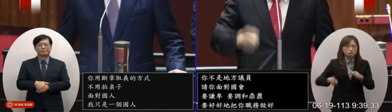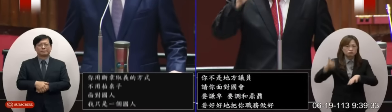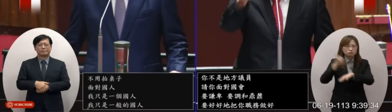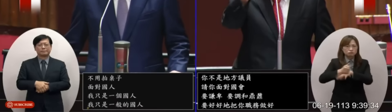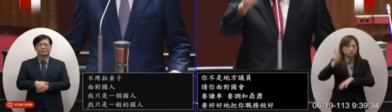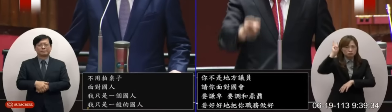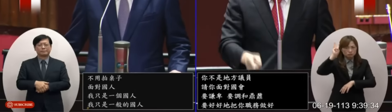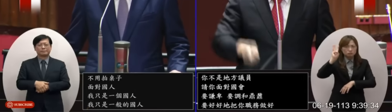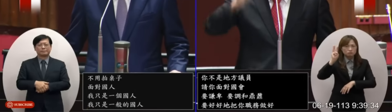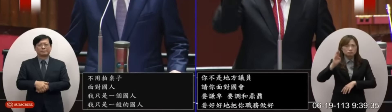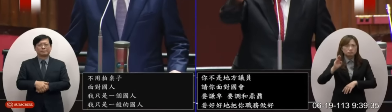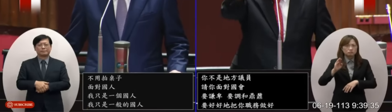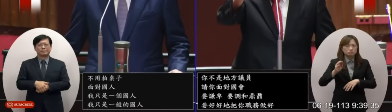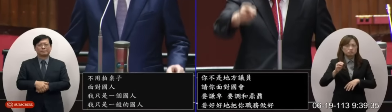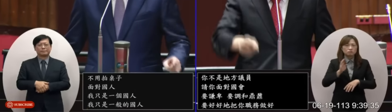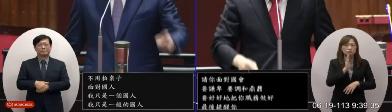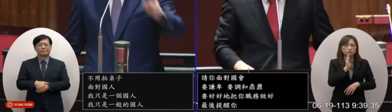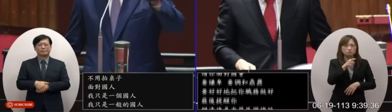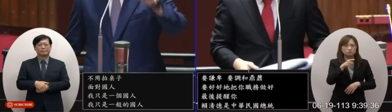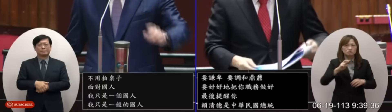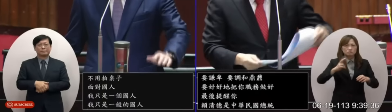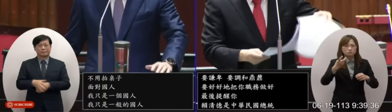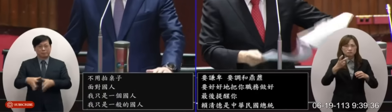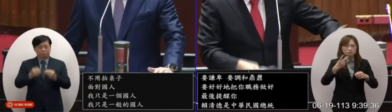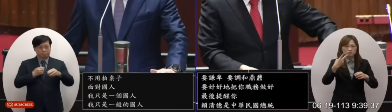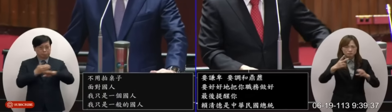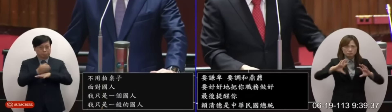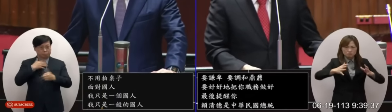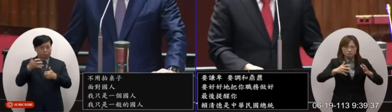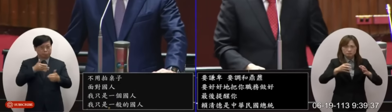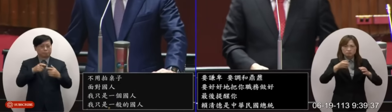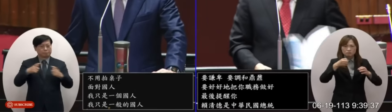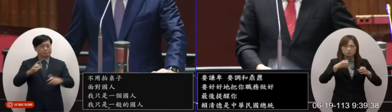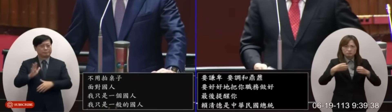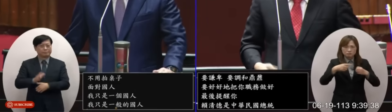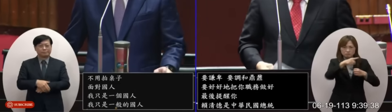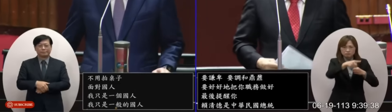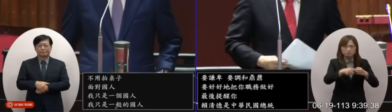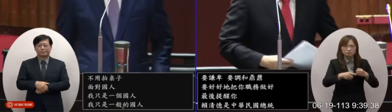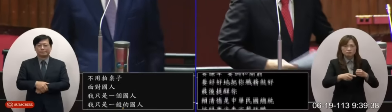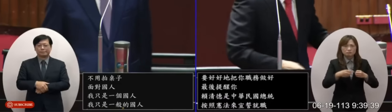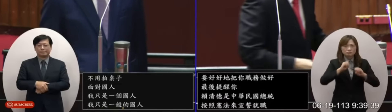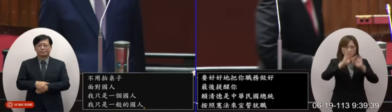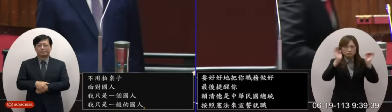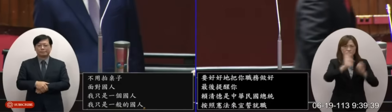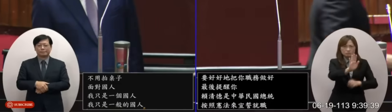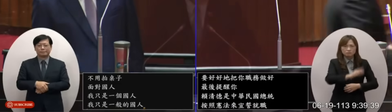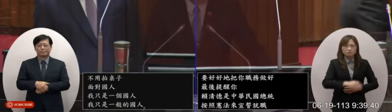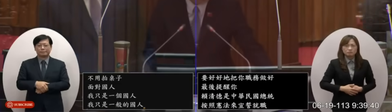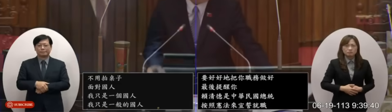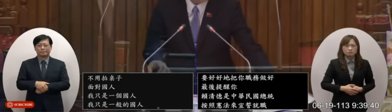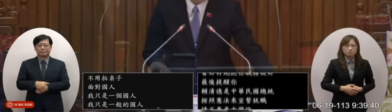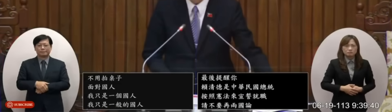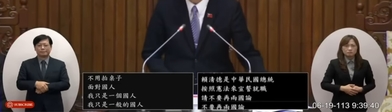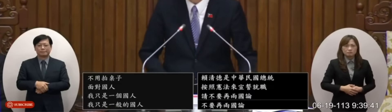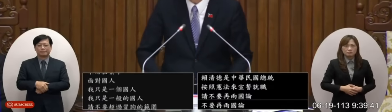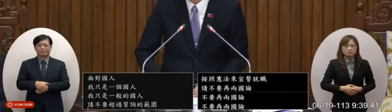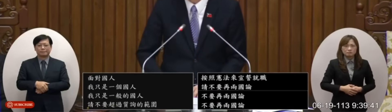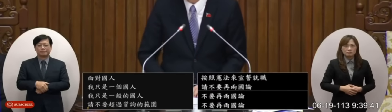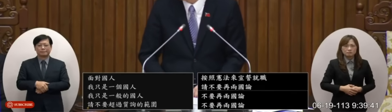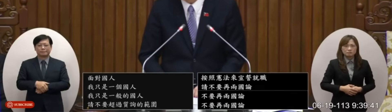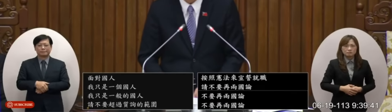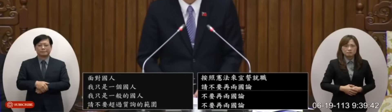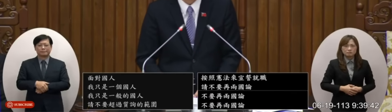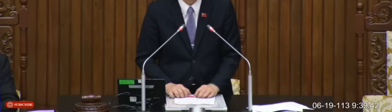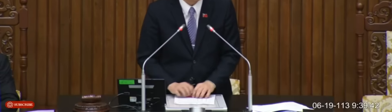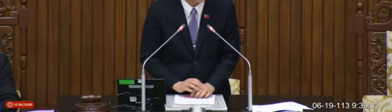国论，不要再推两国论，不要再推两国论， 请不要超越质询的范围。 谢谢傅昆萁委员质询，谢谢